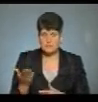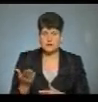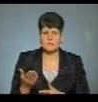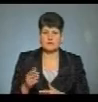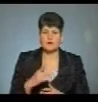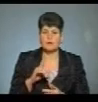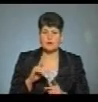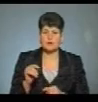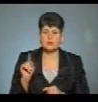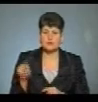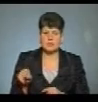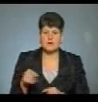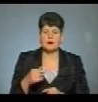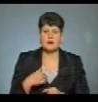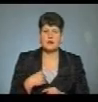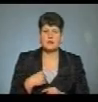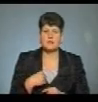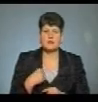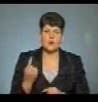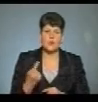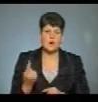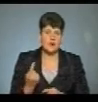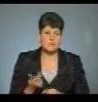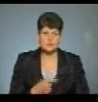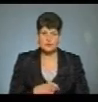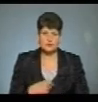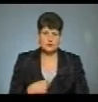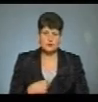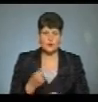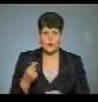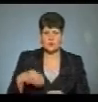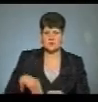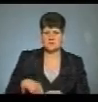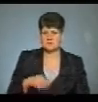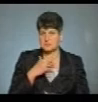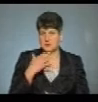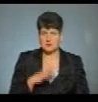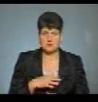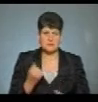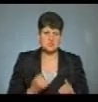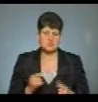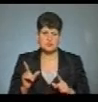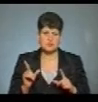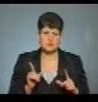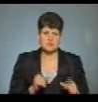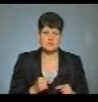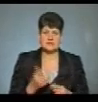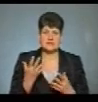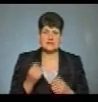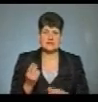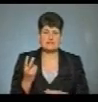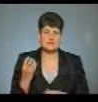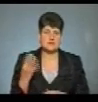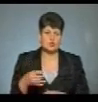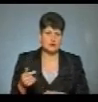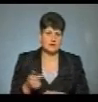Вона поїхала туди, а я почав гуляти собі так само, гроші повна кишеня, постійно їжджу. За день 240